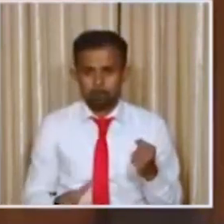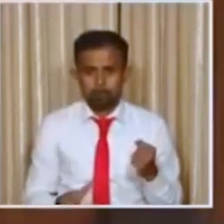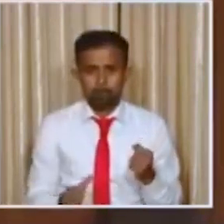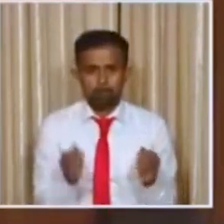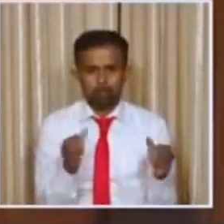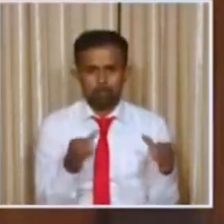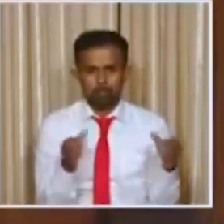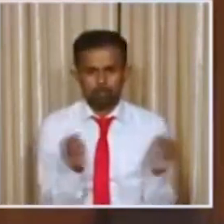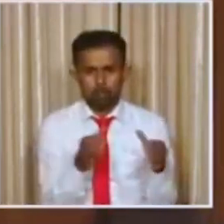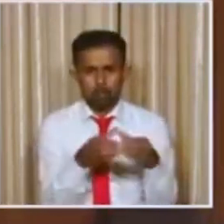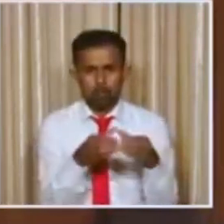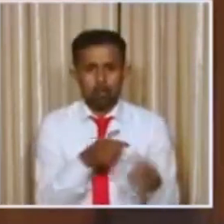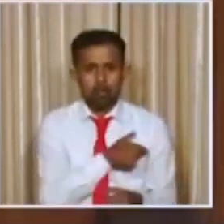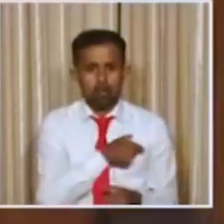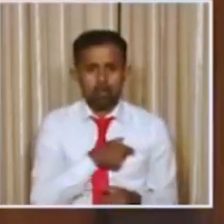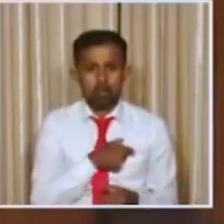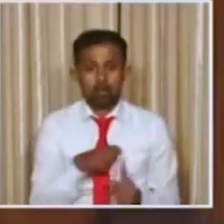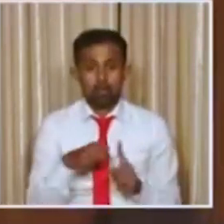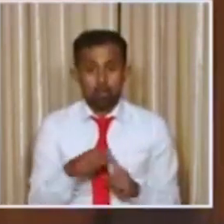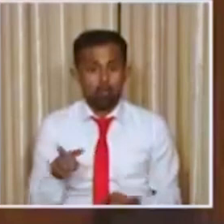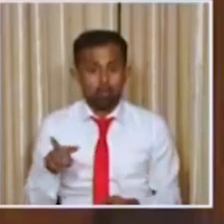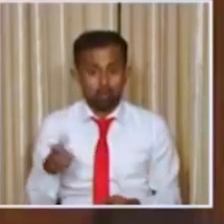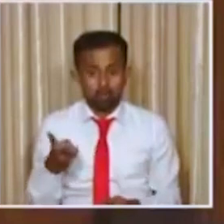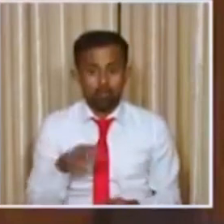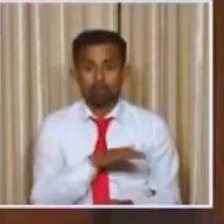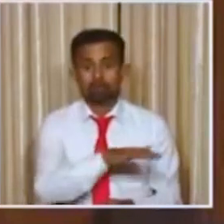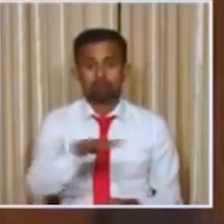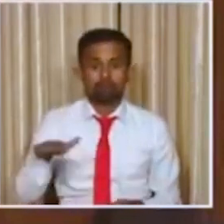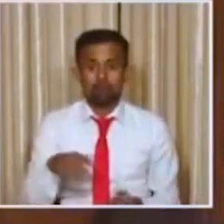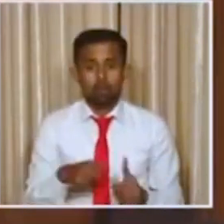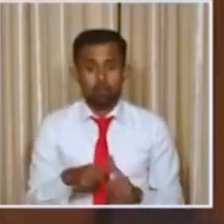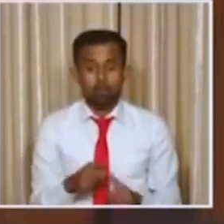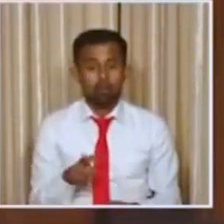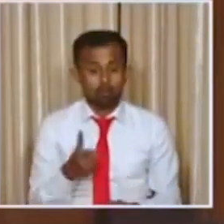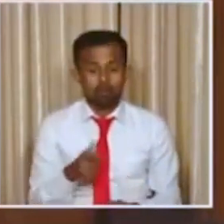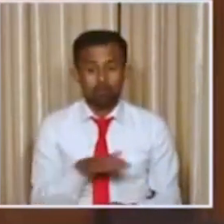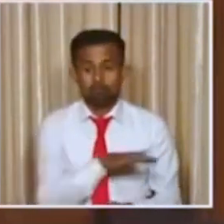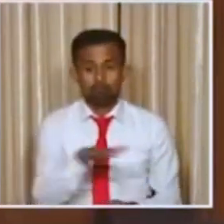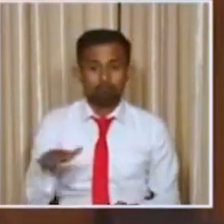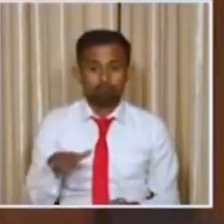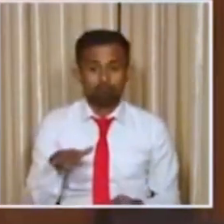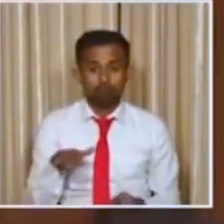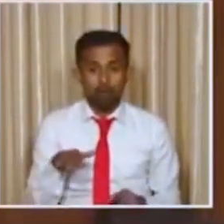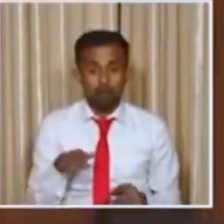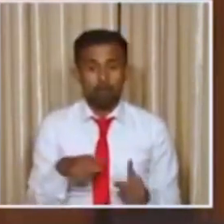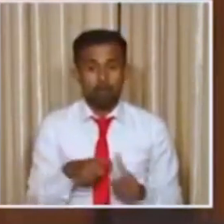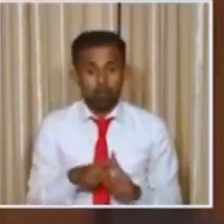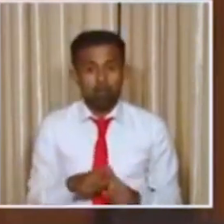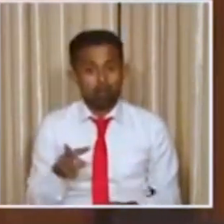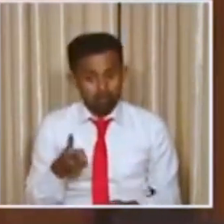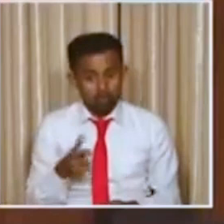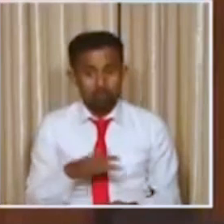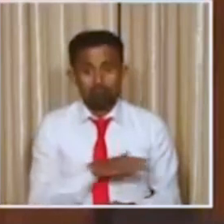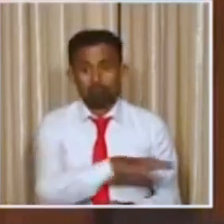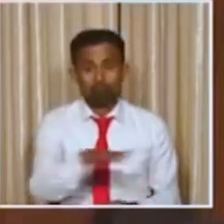சுலு பாக்ஸுக்கு நாயக்கே கோடி தெசியா கொட்டினா இடமாக் கோடி தெசியா கொட்டினா இடமாக் மத கலப்பி அழுத் கச்சேரி சார் கோடி தெசியா கொட்டினா